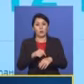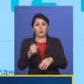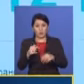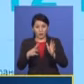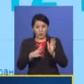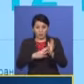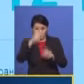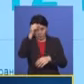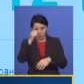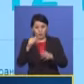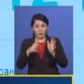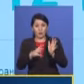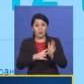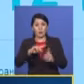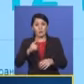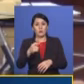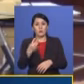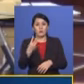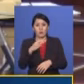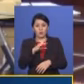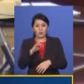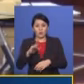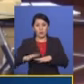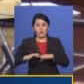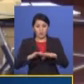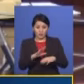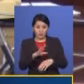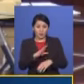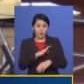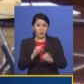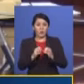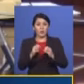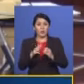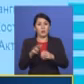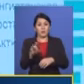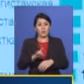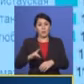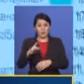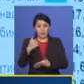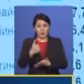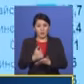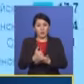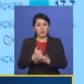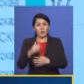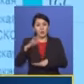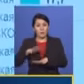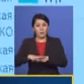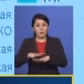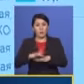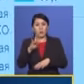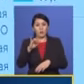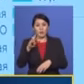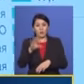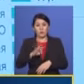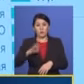айда 8,3 триллион теңге инвестиция тартылды. 13 өңірдің ішінде негізгі капиталға әсіресе Түркістан облысы